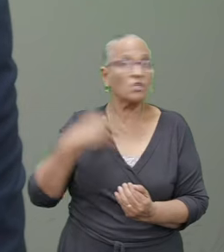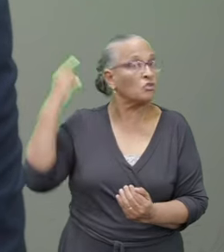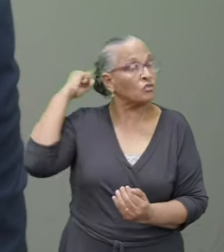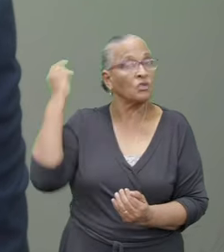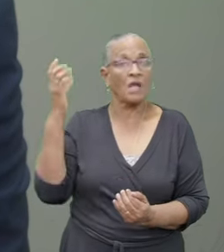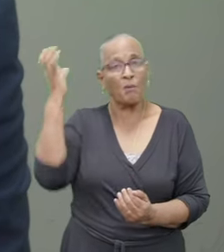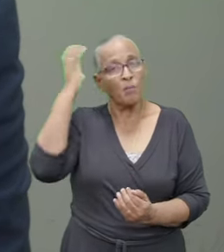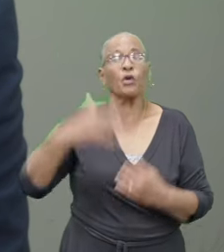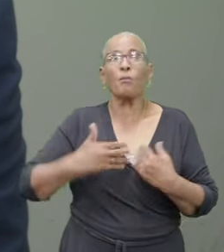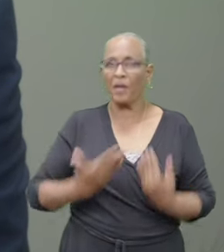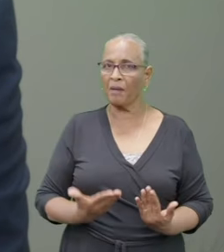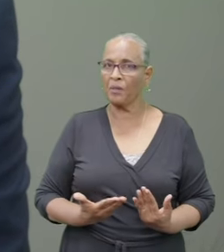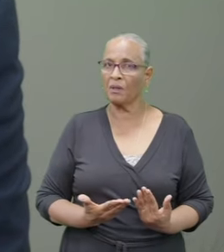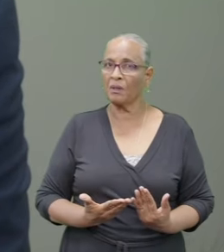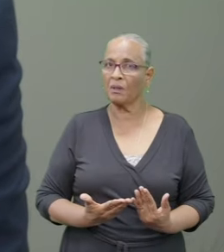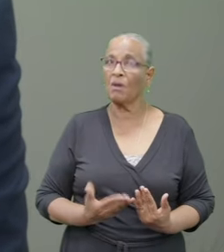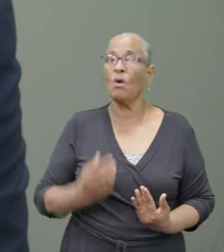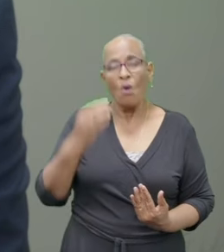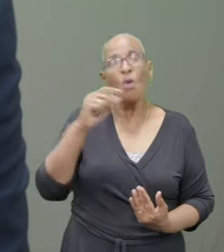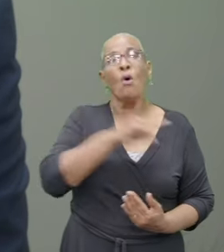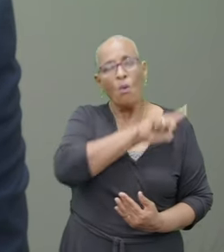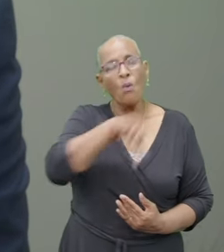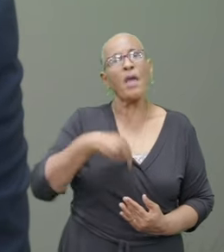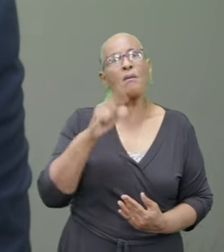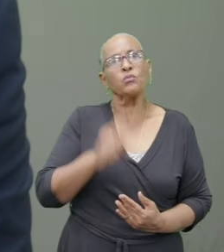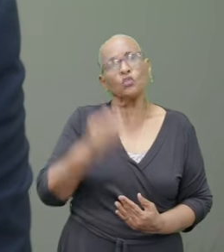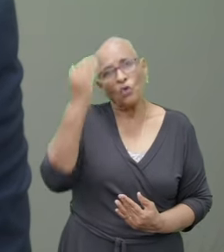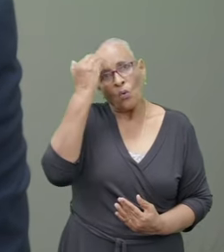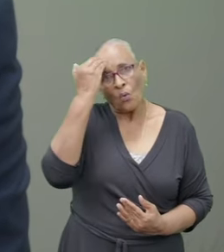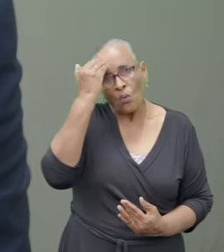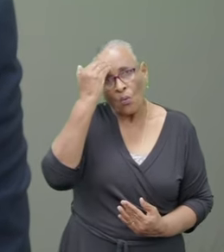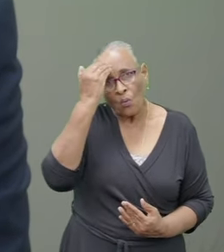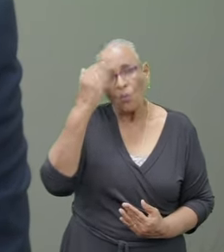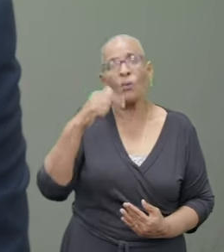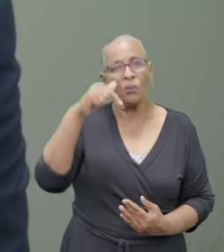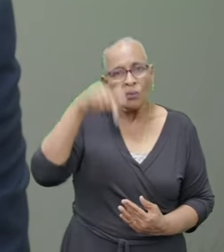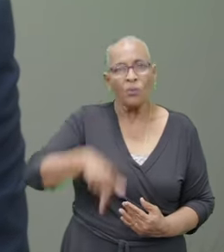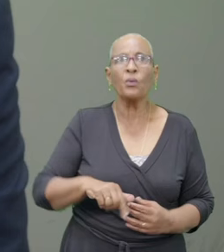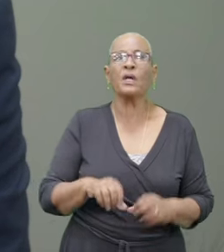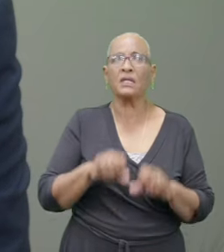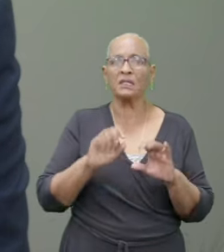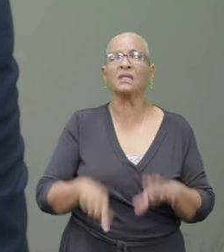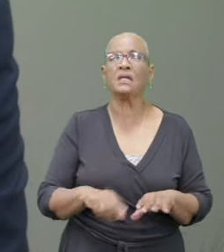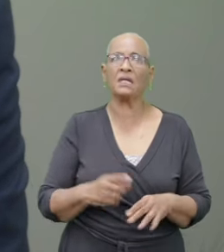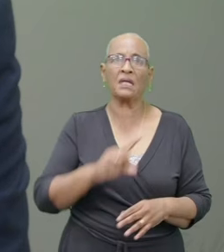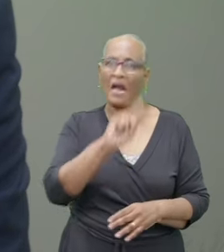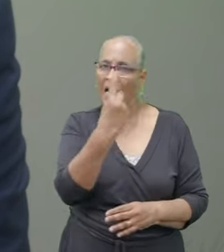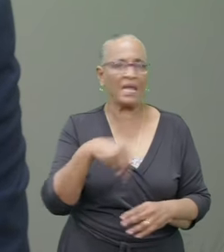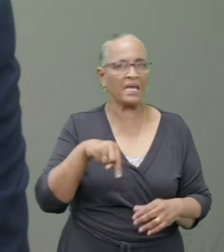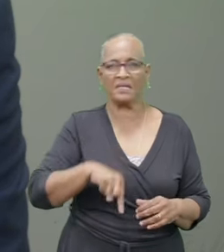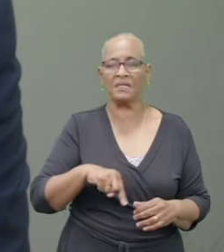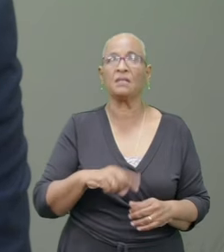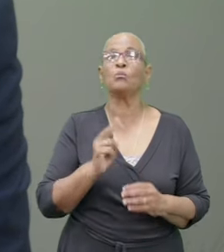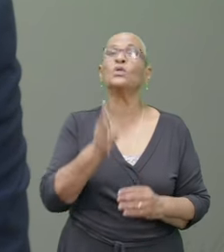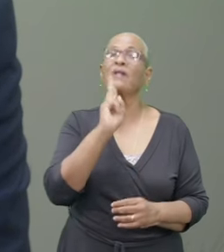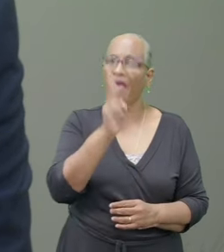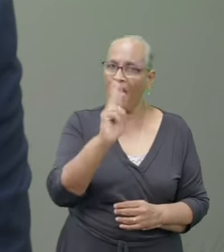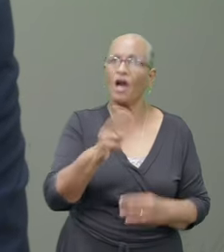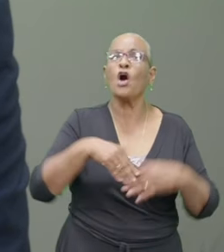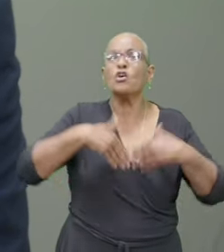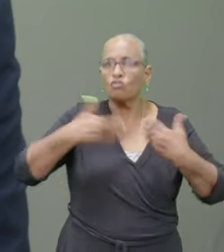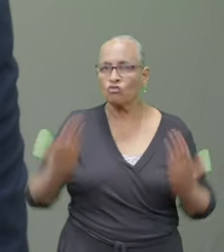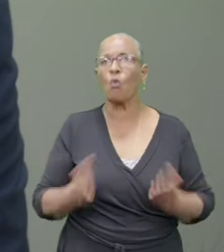dat allereerst vasthouden. En we moeten onze ogen daarvoor niet sluiten. Het is een realiteit. En met die realiteit moeten wij